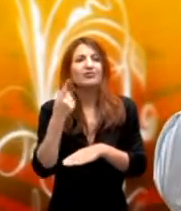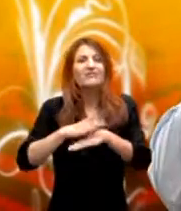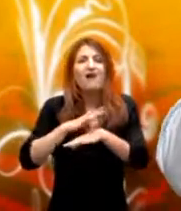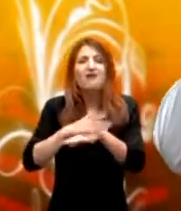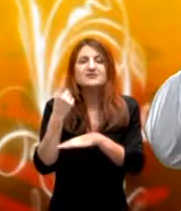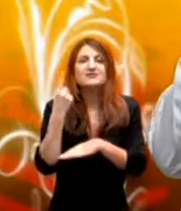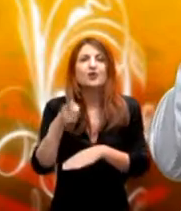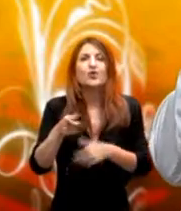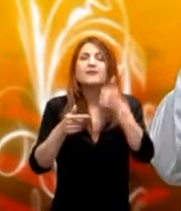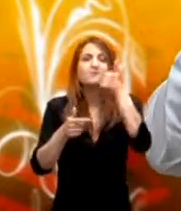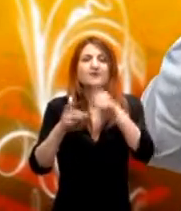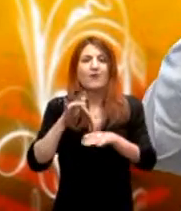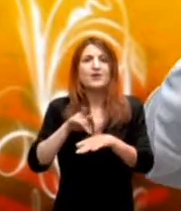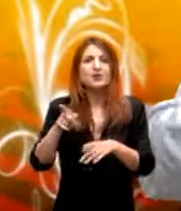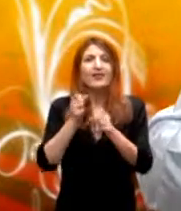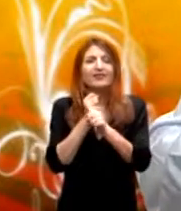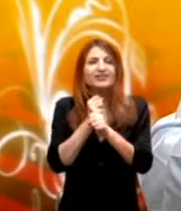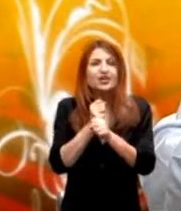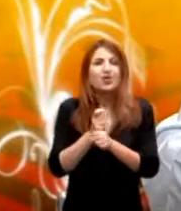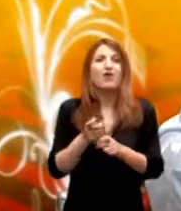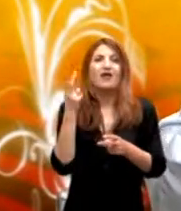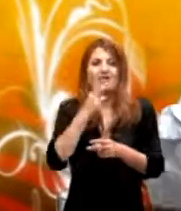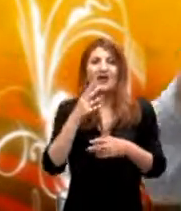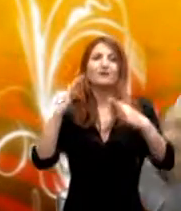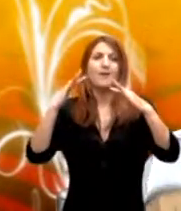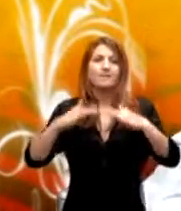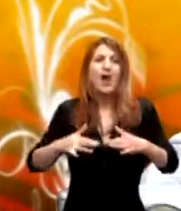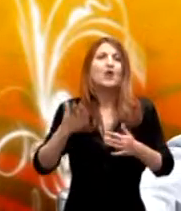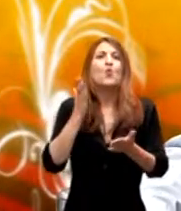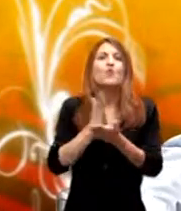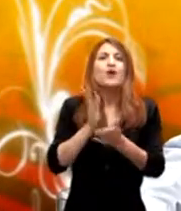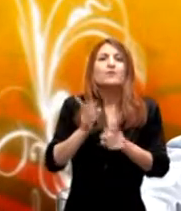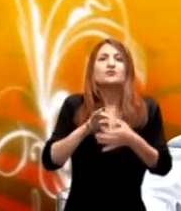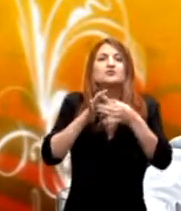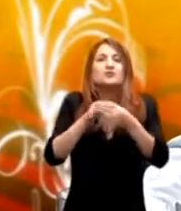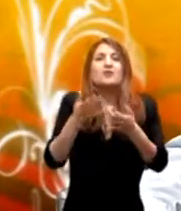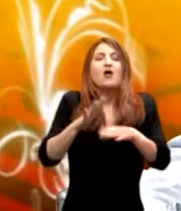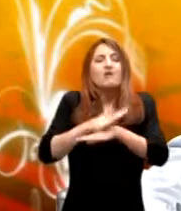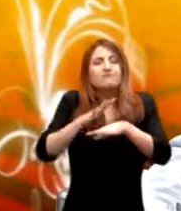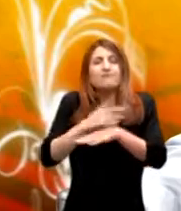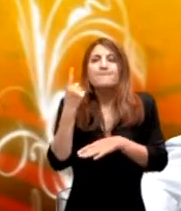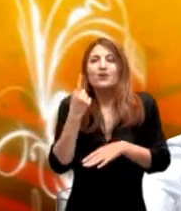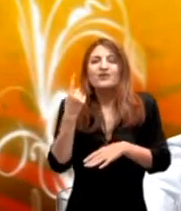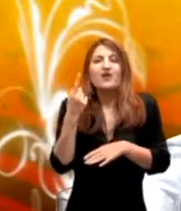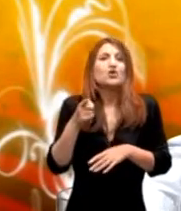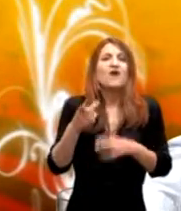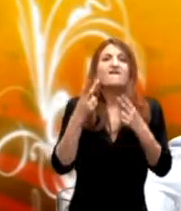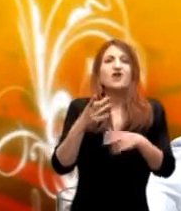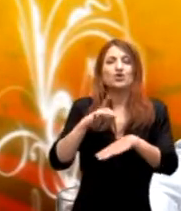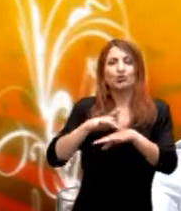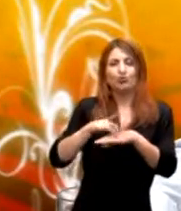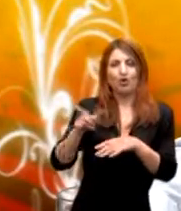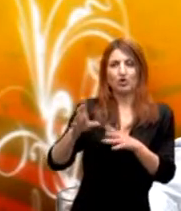može, motivacija drži neko vrijeme i onda naravno splasne. Uvijek moraš motivirati. Uvijek. I tu ja vidim veliku ulogu liječnika